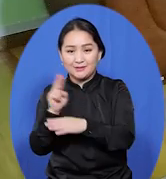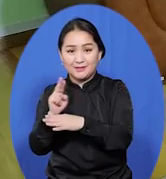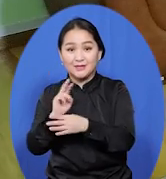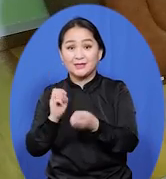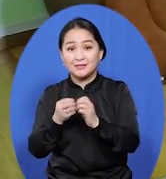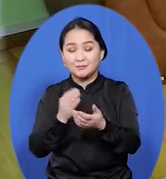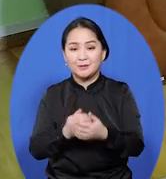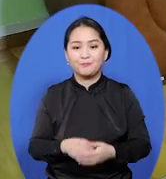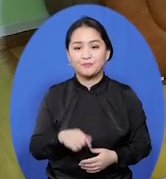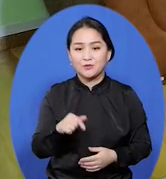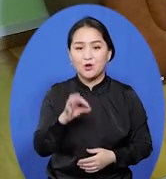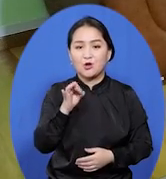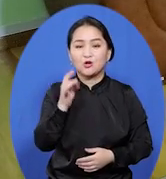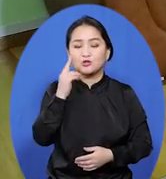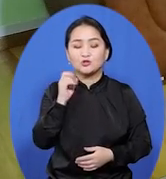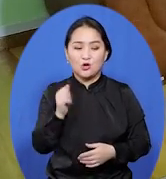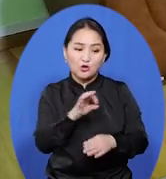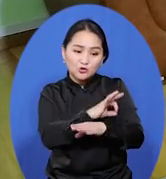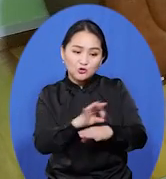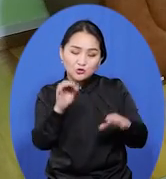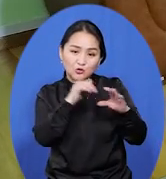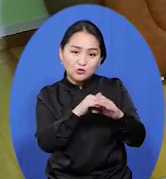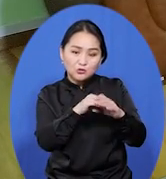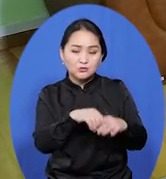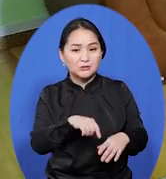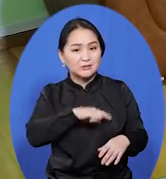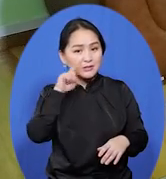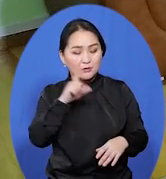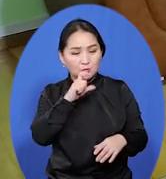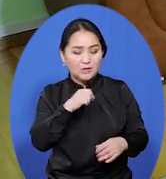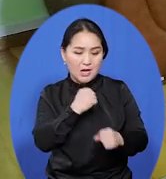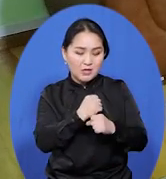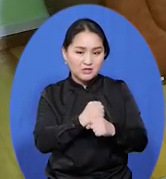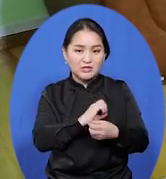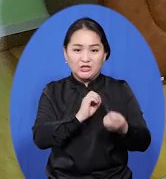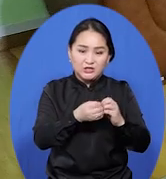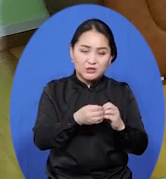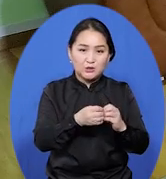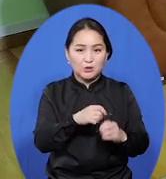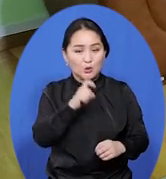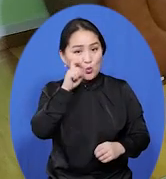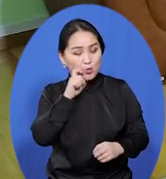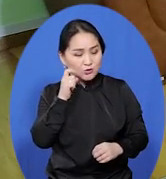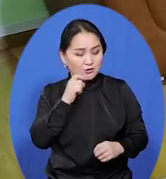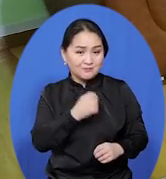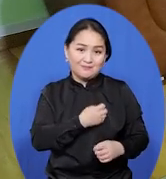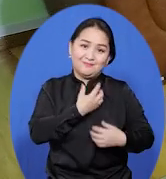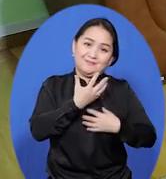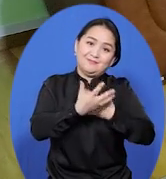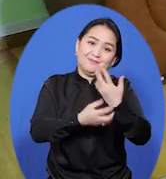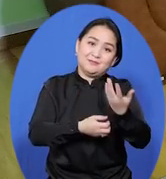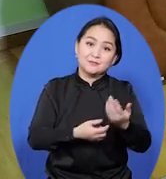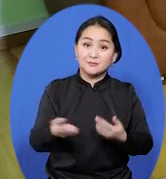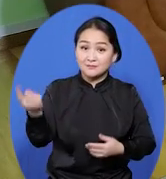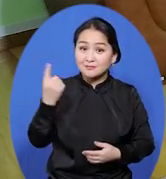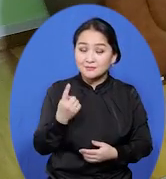байгаа. Тэгээд эндээс харахаар яг энэ оролцоо төсөлд хамрагдаад ирж байгаа залуучууд үнэхээр тийм ажил хийх хүсэл зоригтой. Зоригтой үнэхээр эрсэл эрмэлзэлтэй болоод ирж